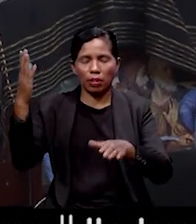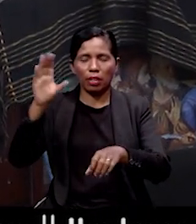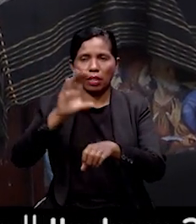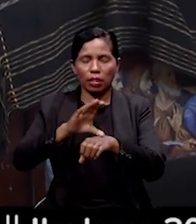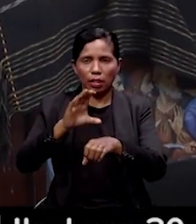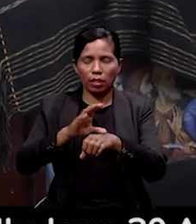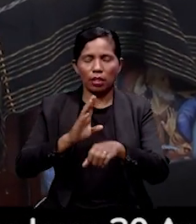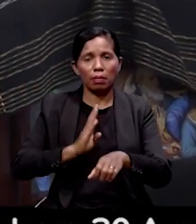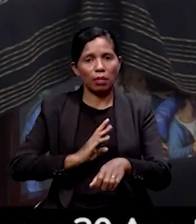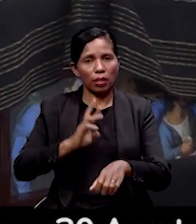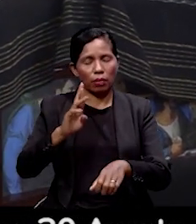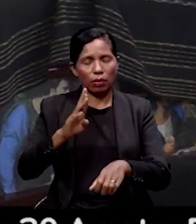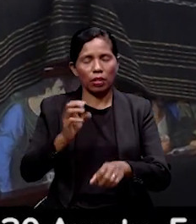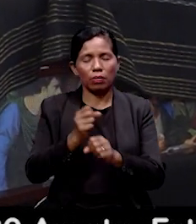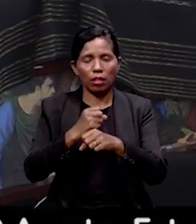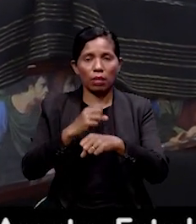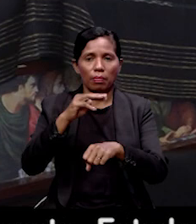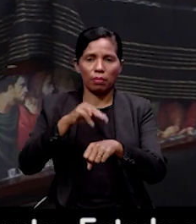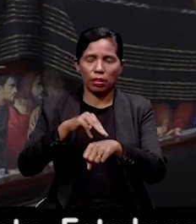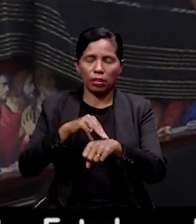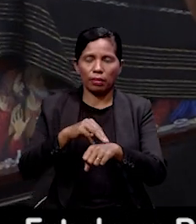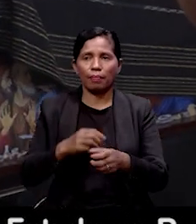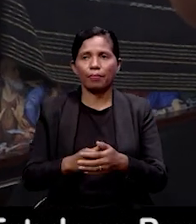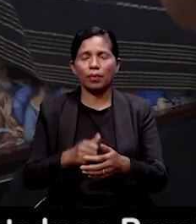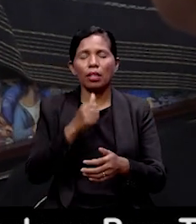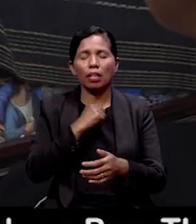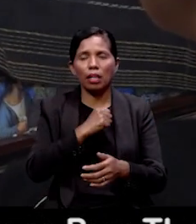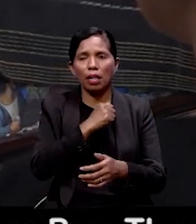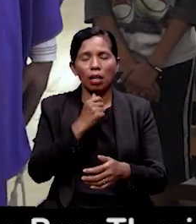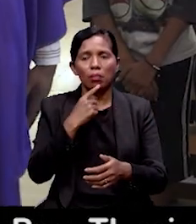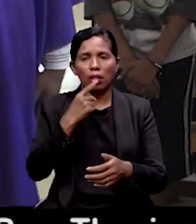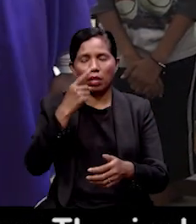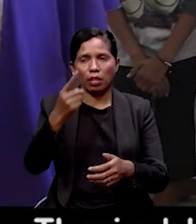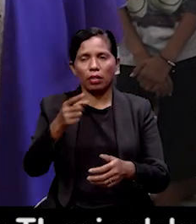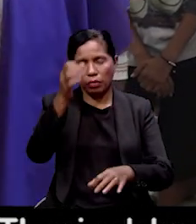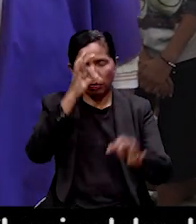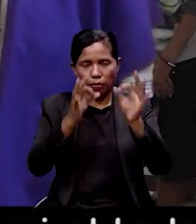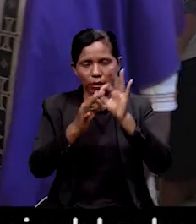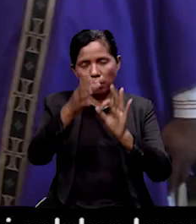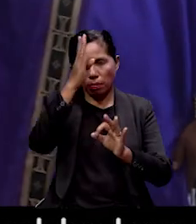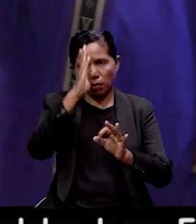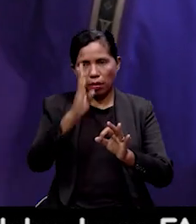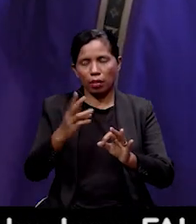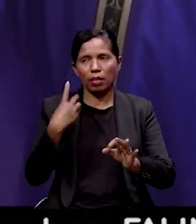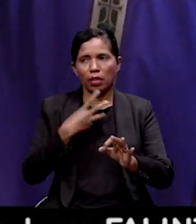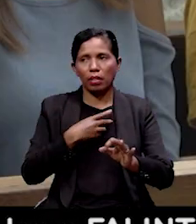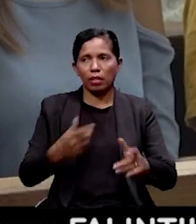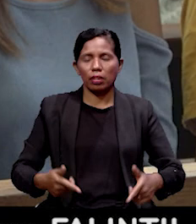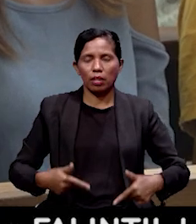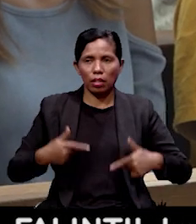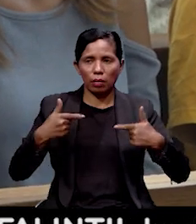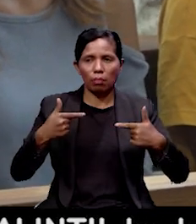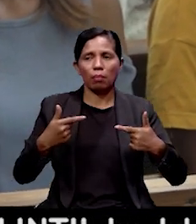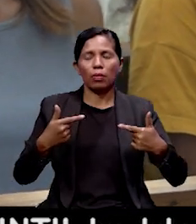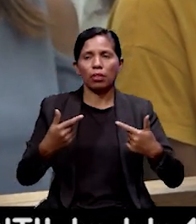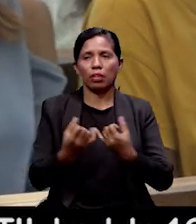bekora hodi halau misa rekoem. Iha omilia padre Carlito Hateten fiar ba aman maromak mak ita sehetan Moris Rohan